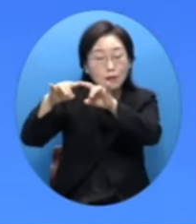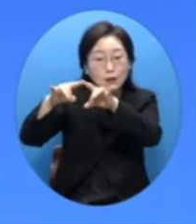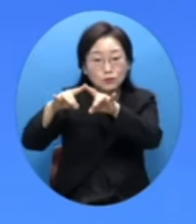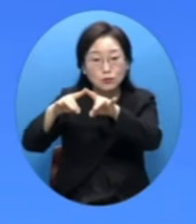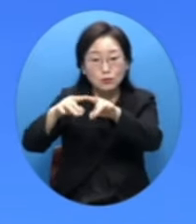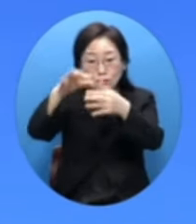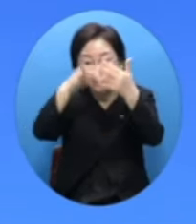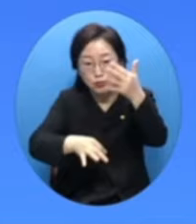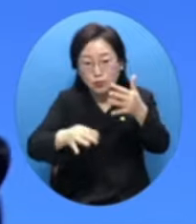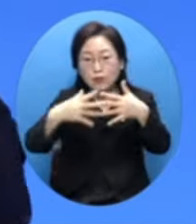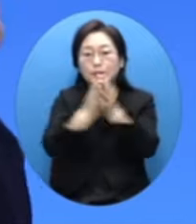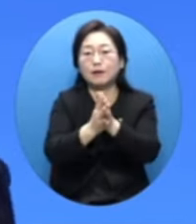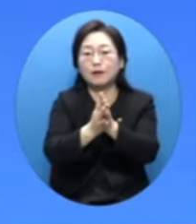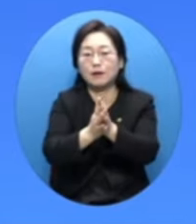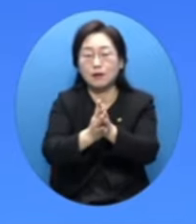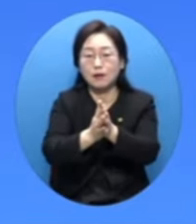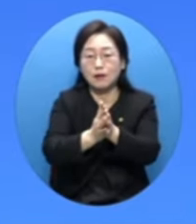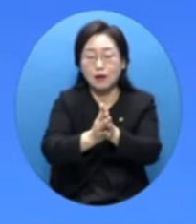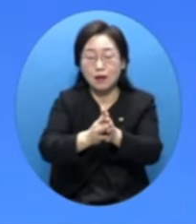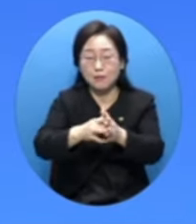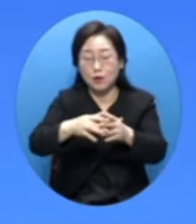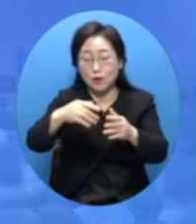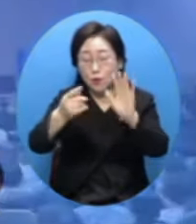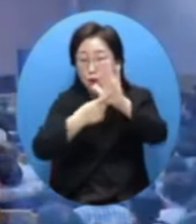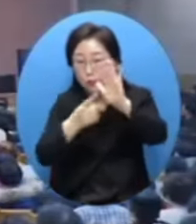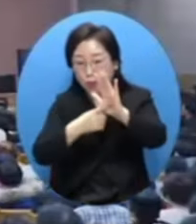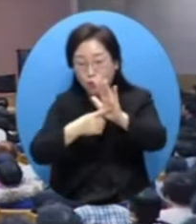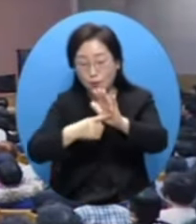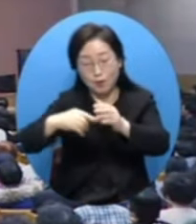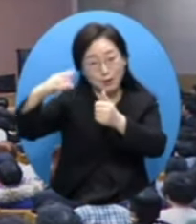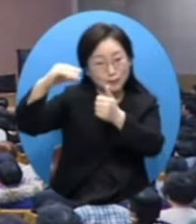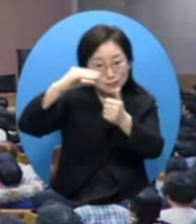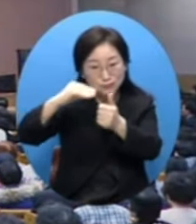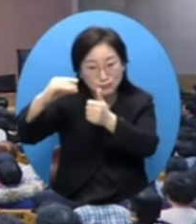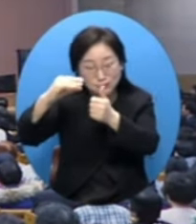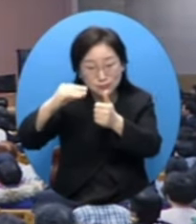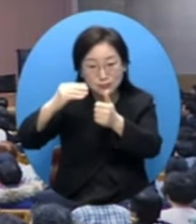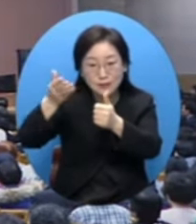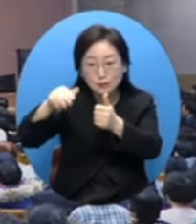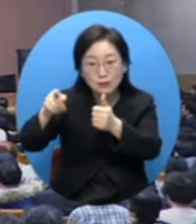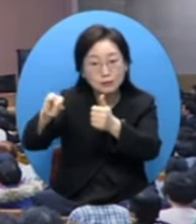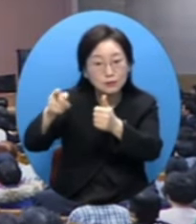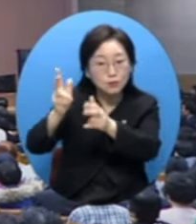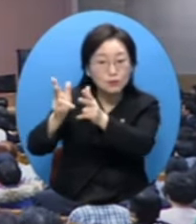폐지되고 CF를 다 찍었는데 그 회사가